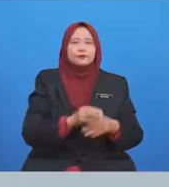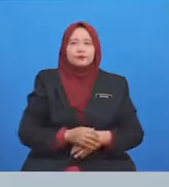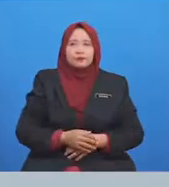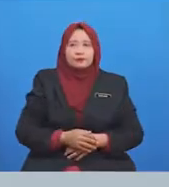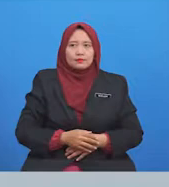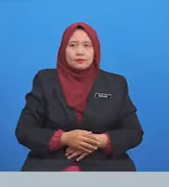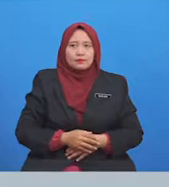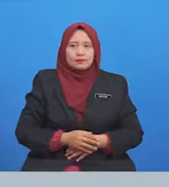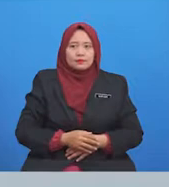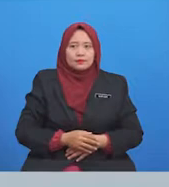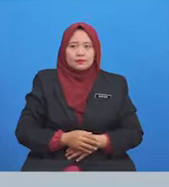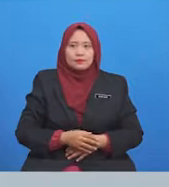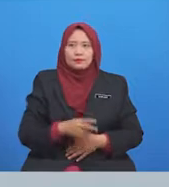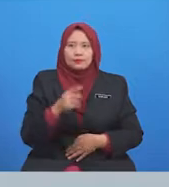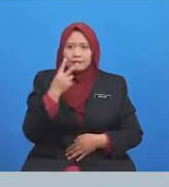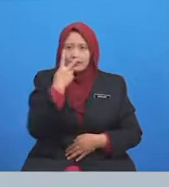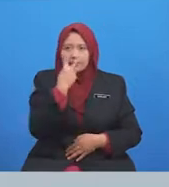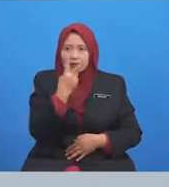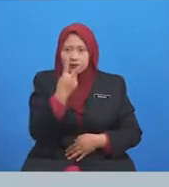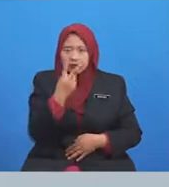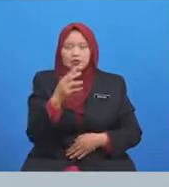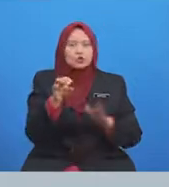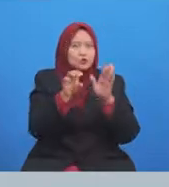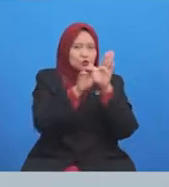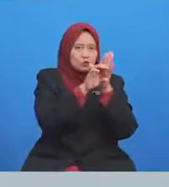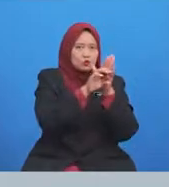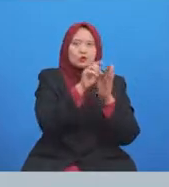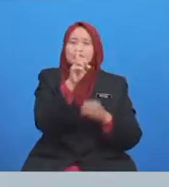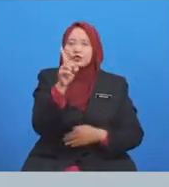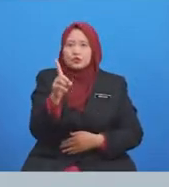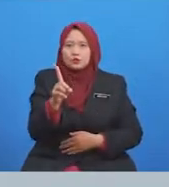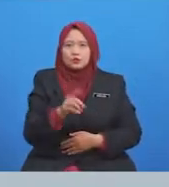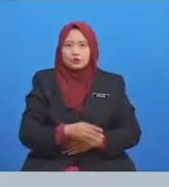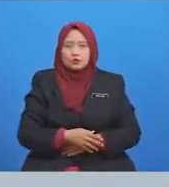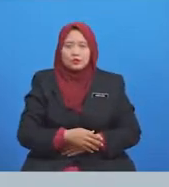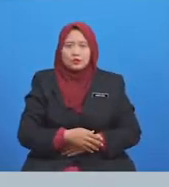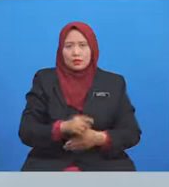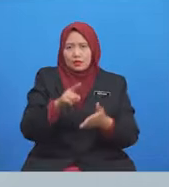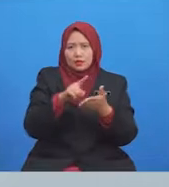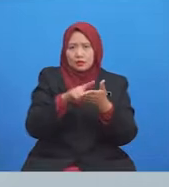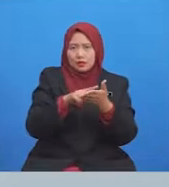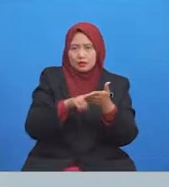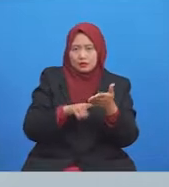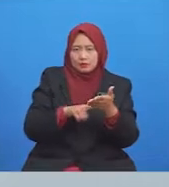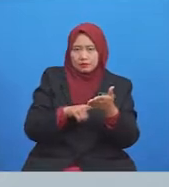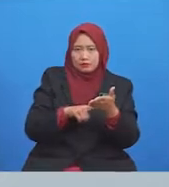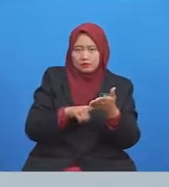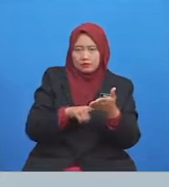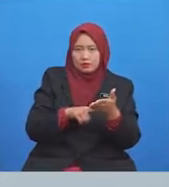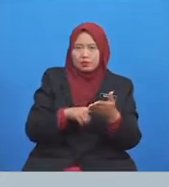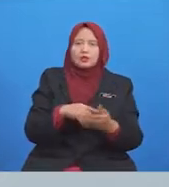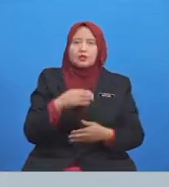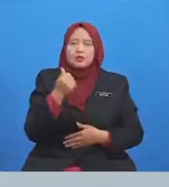Perhatikan contoh satu. Apakah yang anda dapat perhatikan tentang